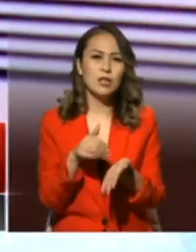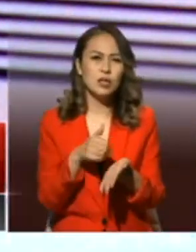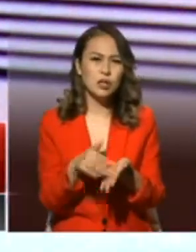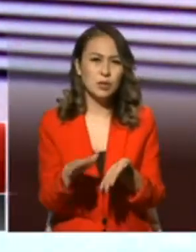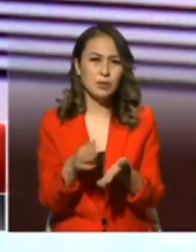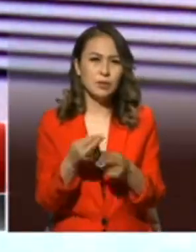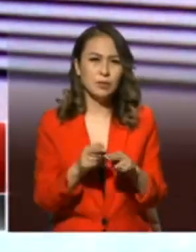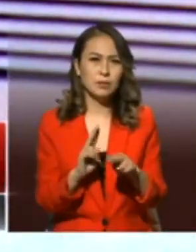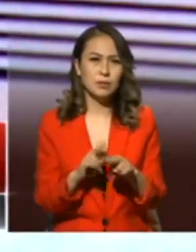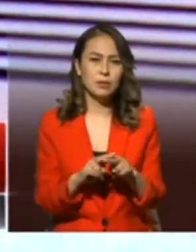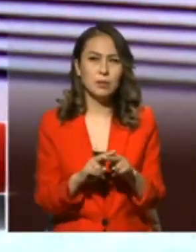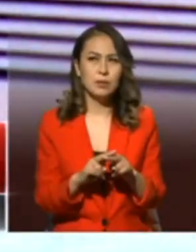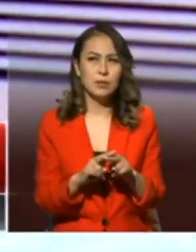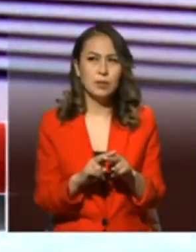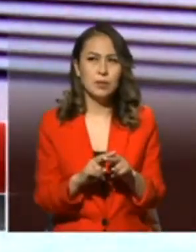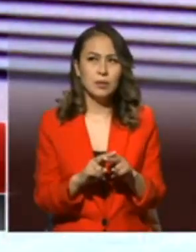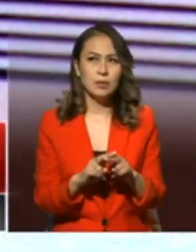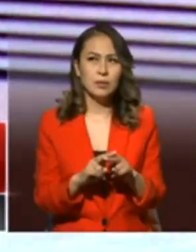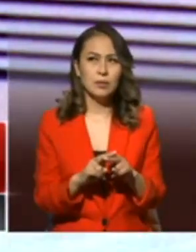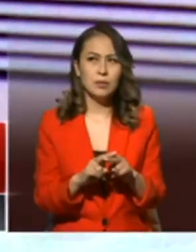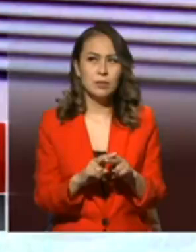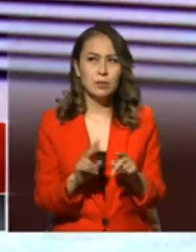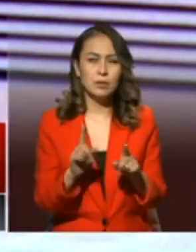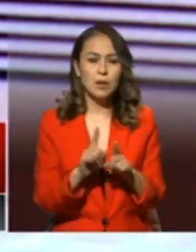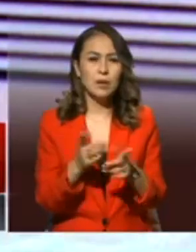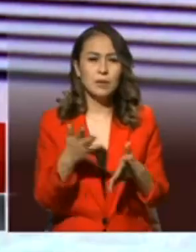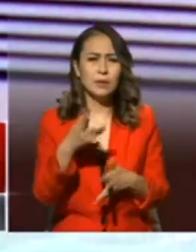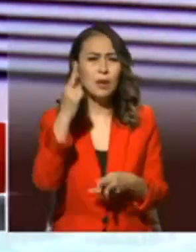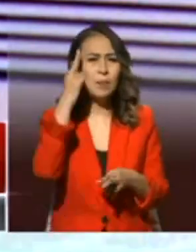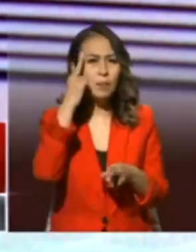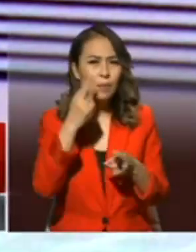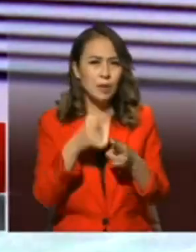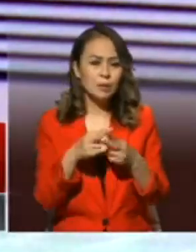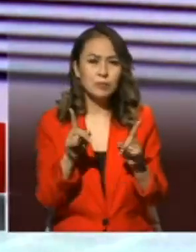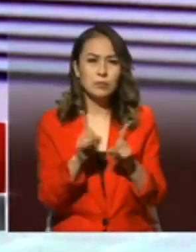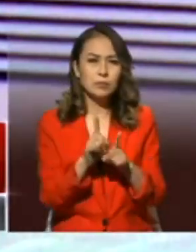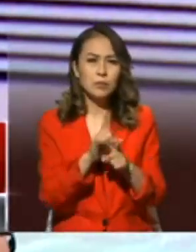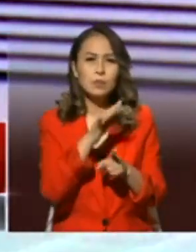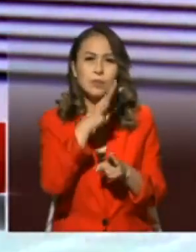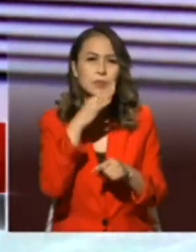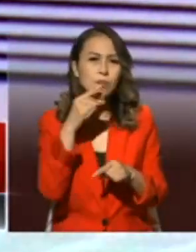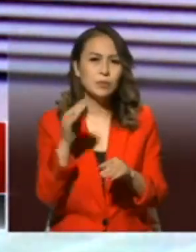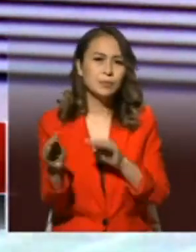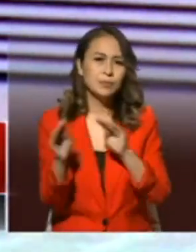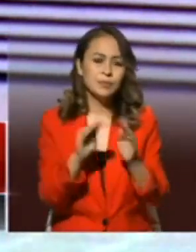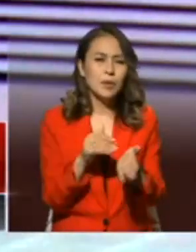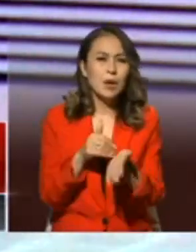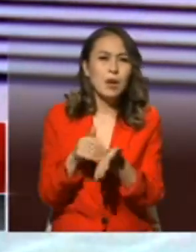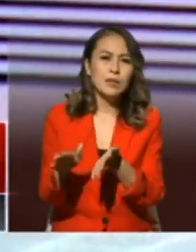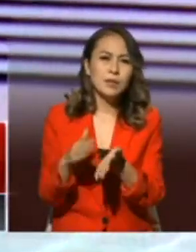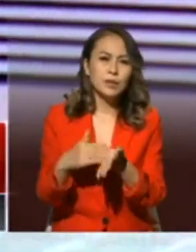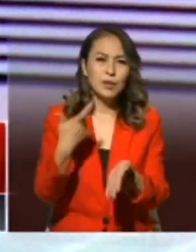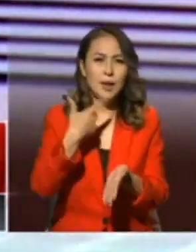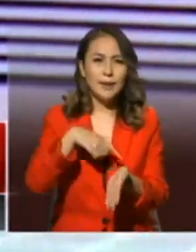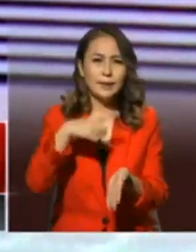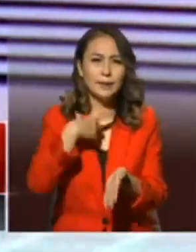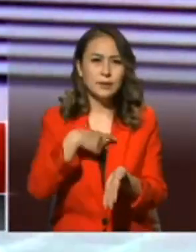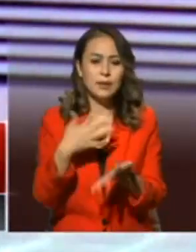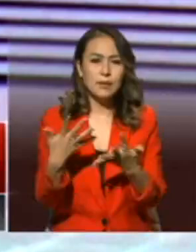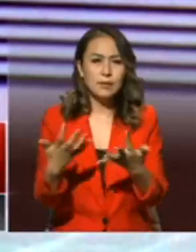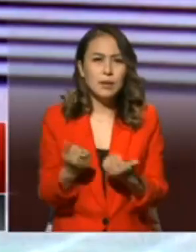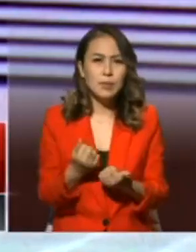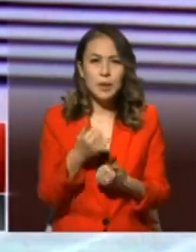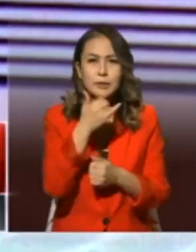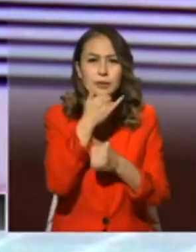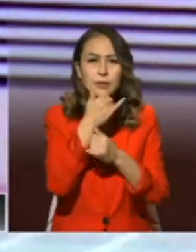бейім бүйрек. Туған бауырынан салған өзінде де көп жағдайда, көп науқастарда сол аттаржение болып жатады. Кері береді. Иә,